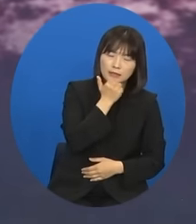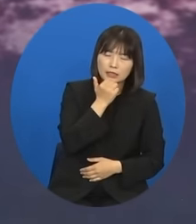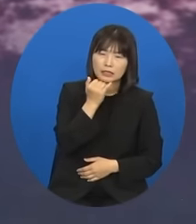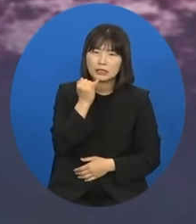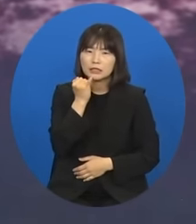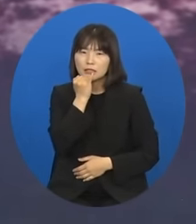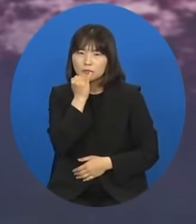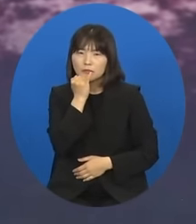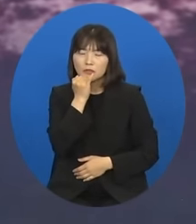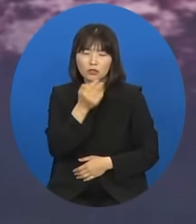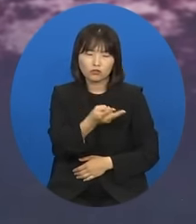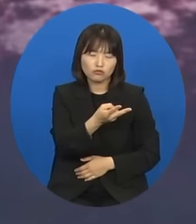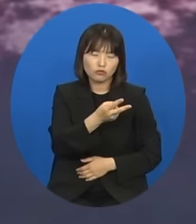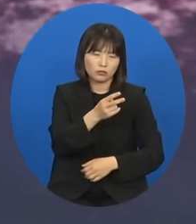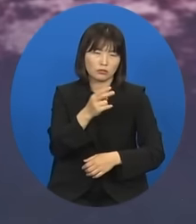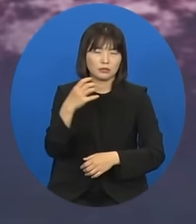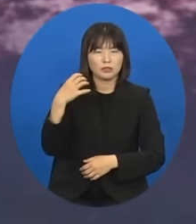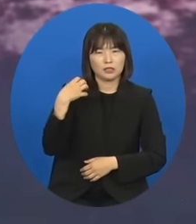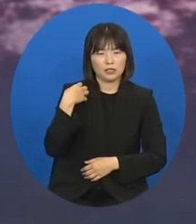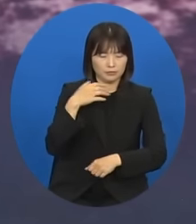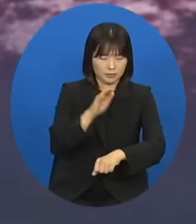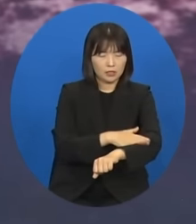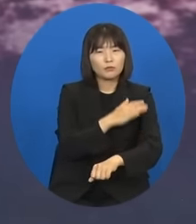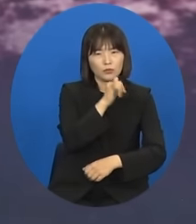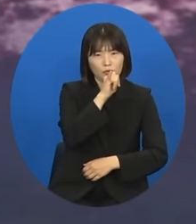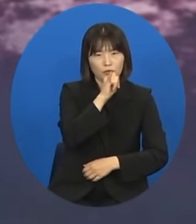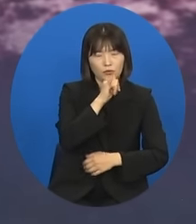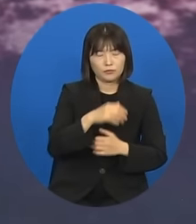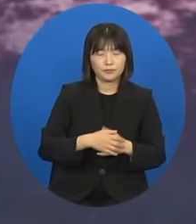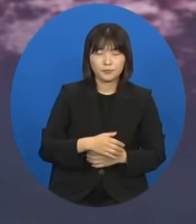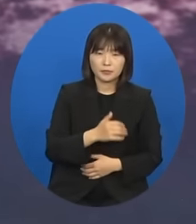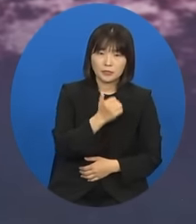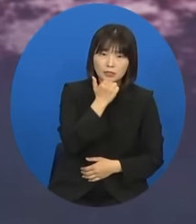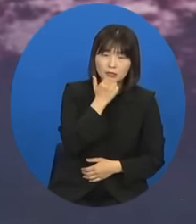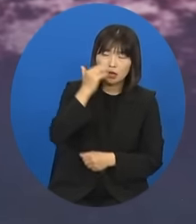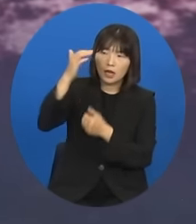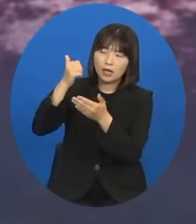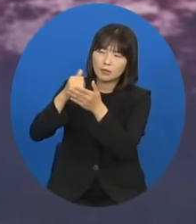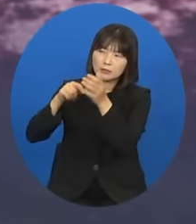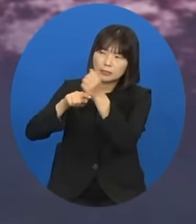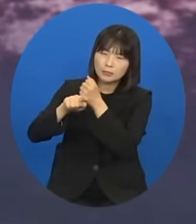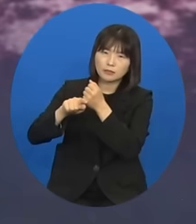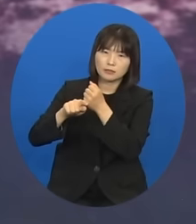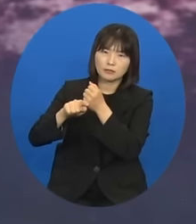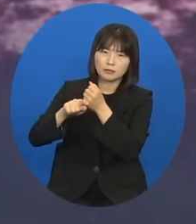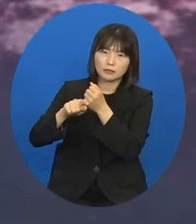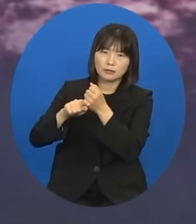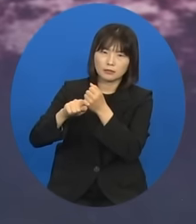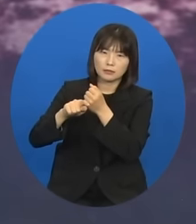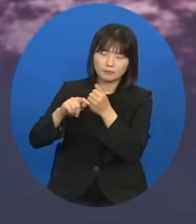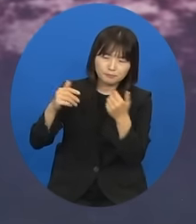책임이 있어요 이삭은 하나님의 뜻을 거역하고 에서를